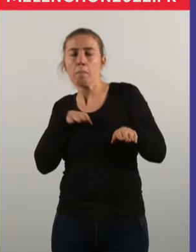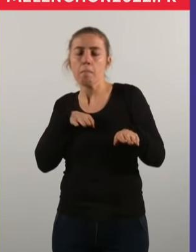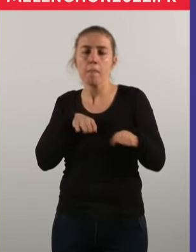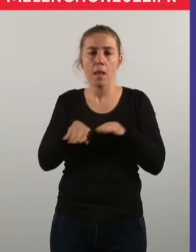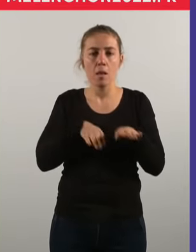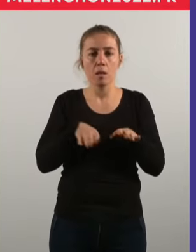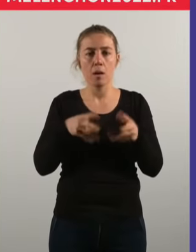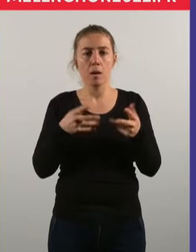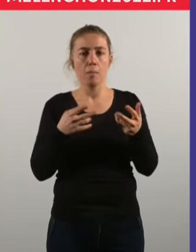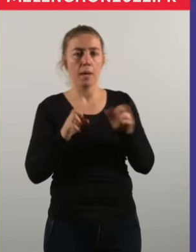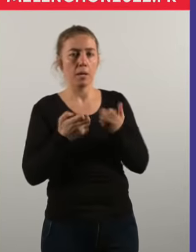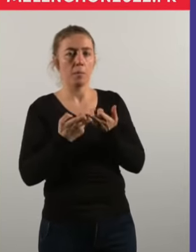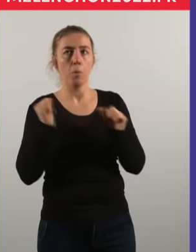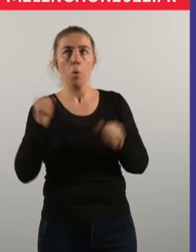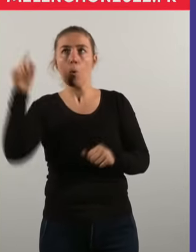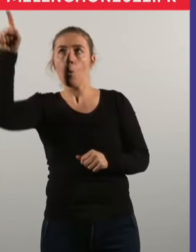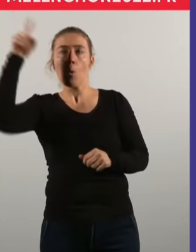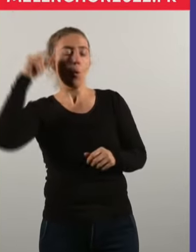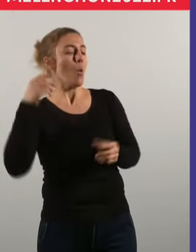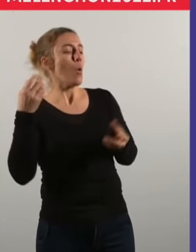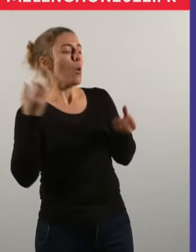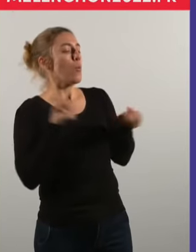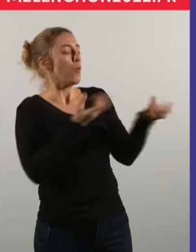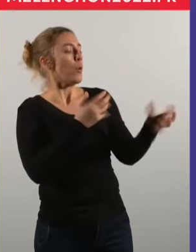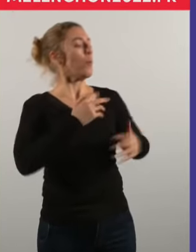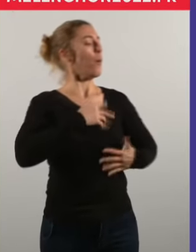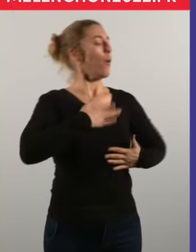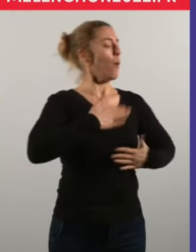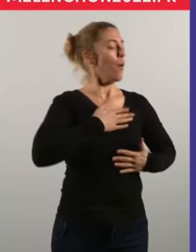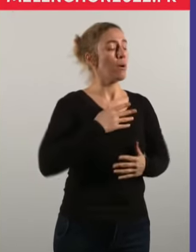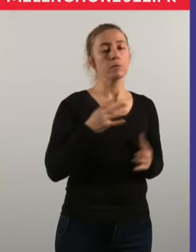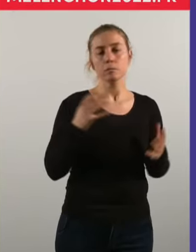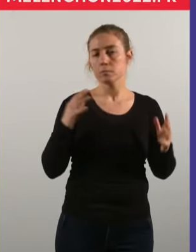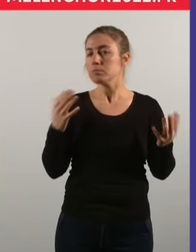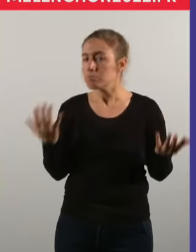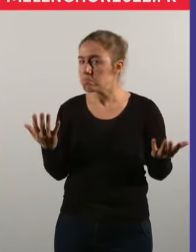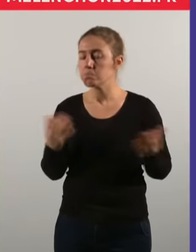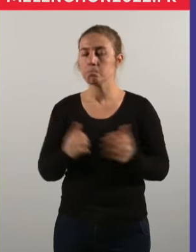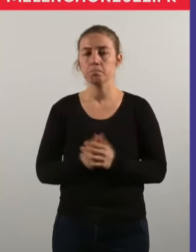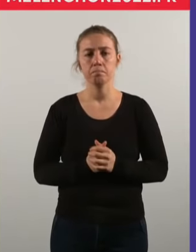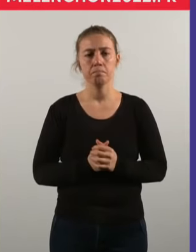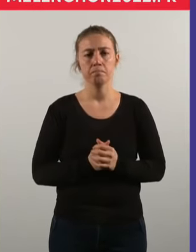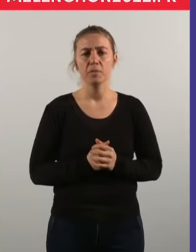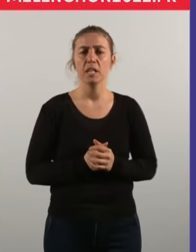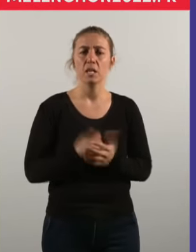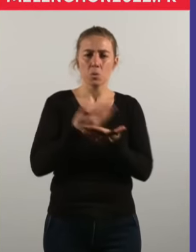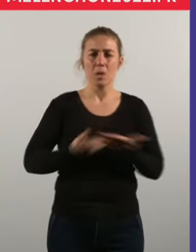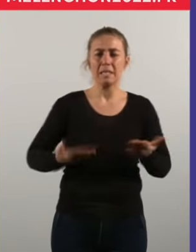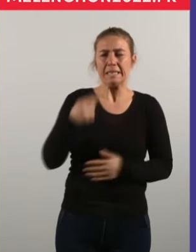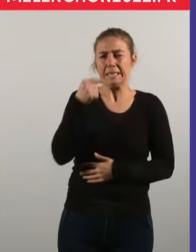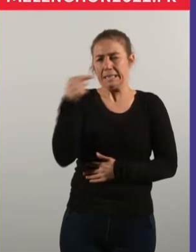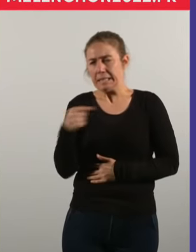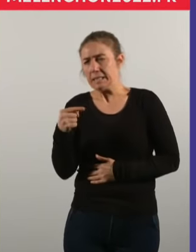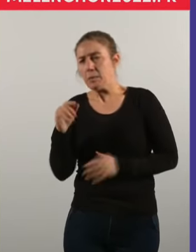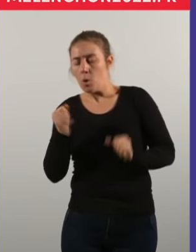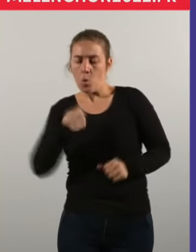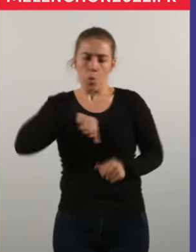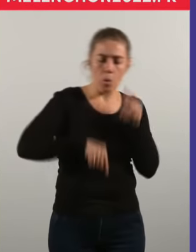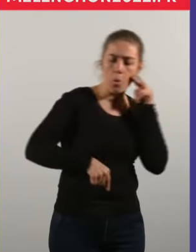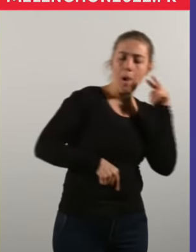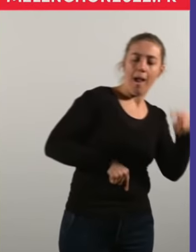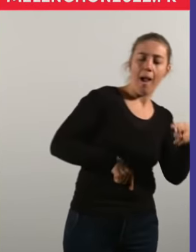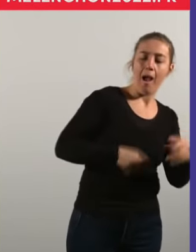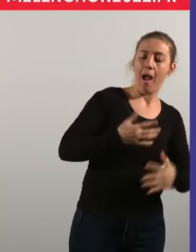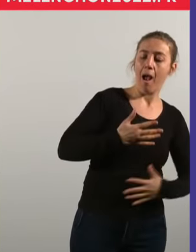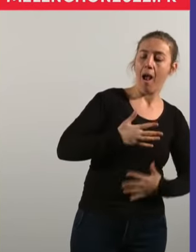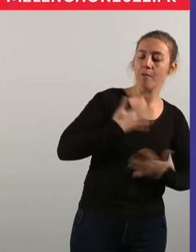de dissuasion depuis l'espace. Mais de cette mauvaise situation, nous pourrions tirer un avantage, qui serait de dire à toutes les